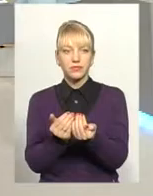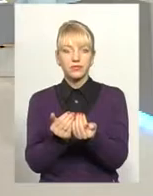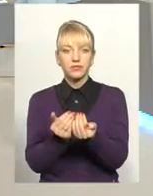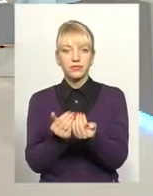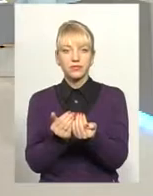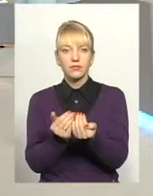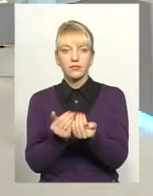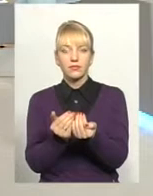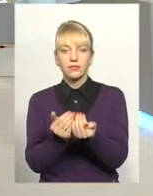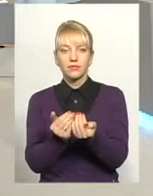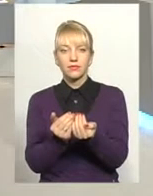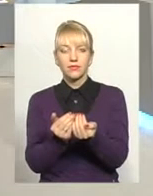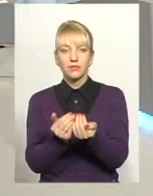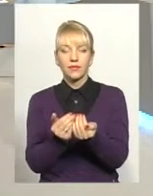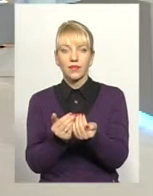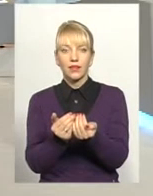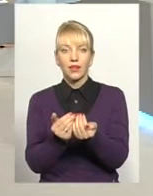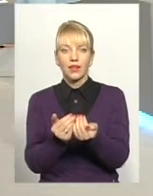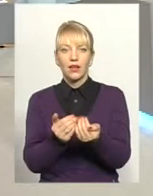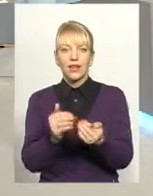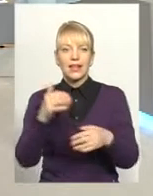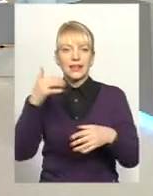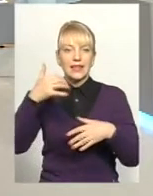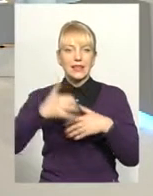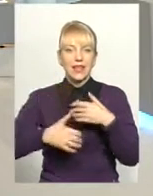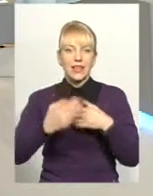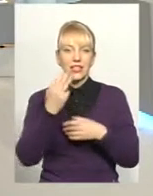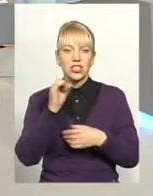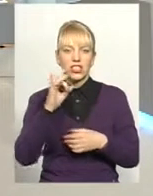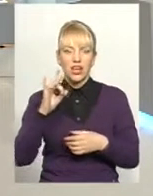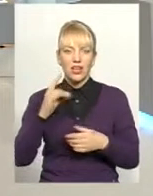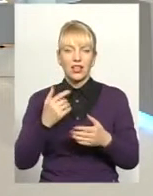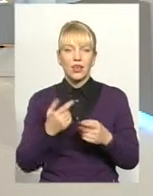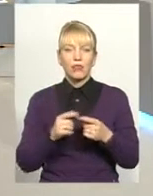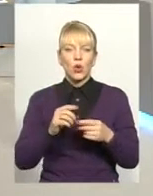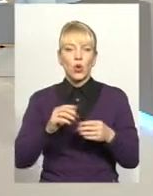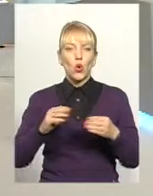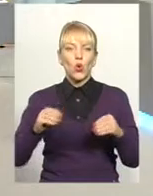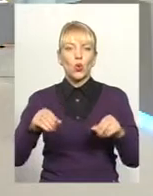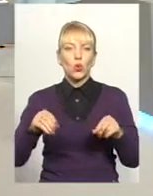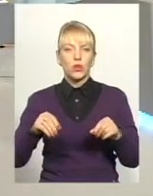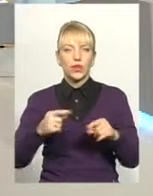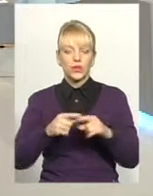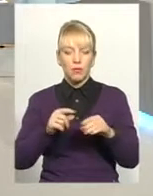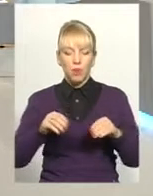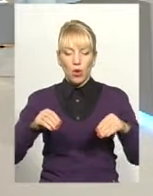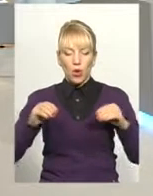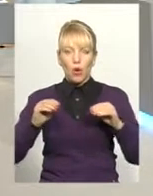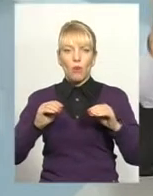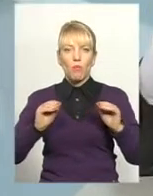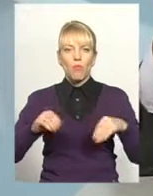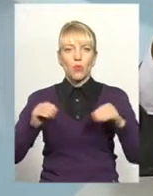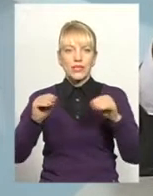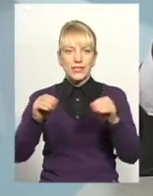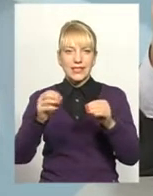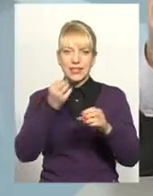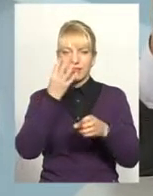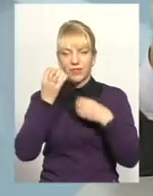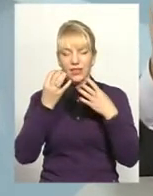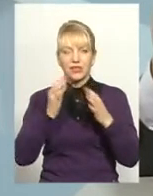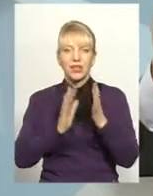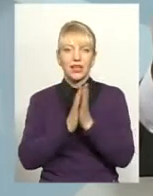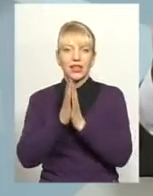нейтральним там шаром, там чи глина, чи грунта, значить, там постійна трава, квіти, стоїть і